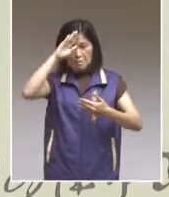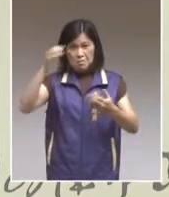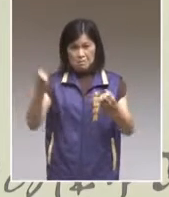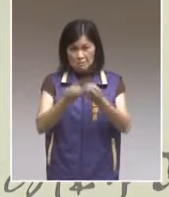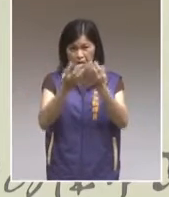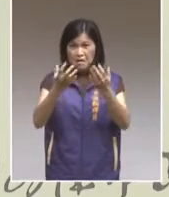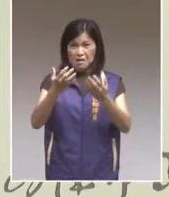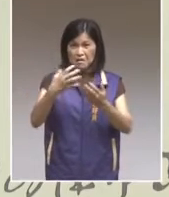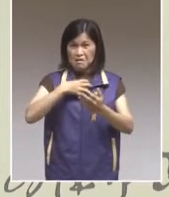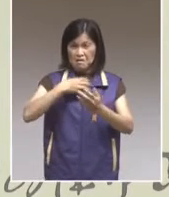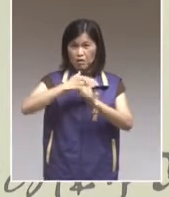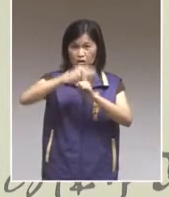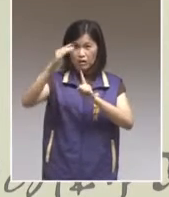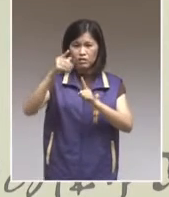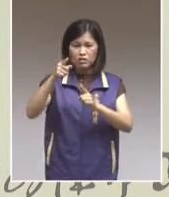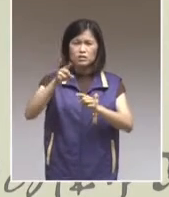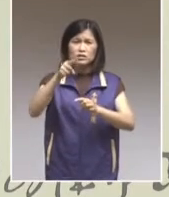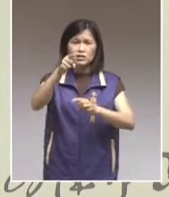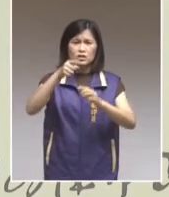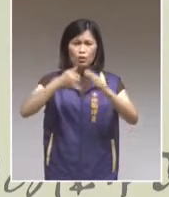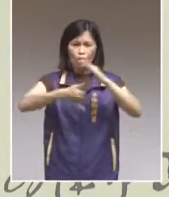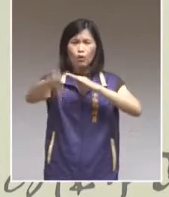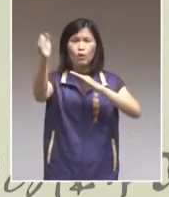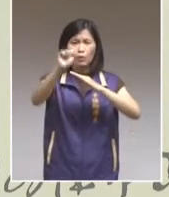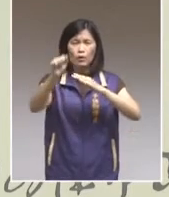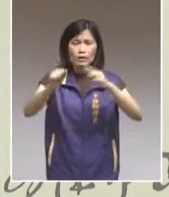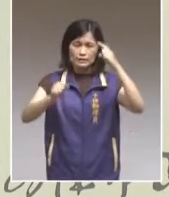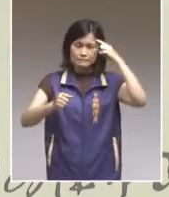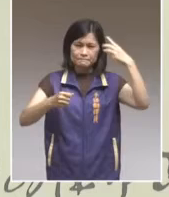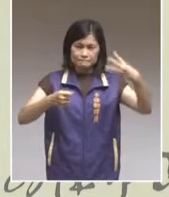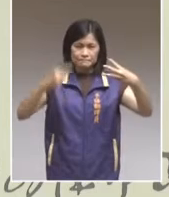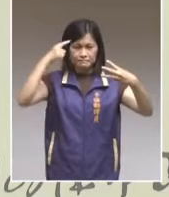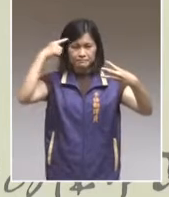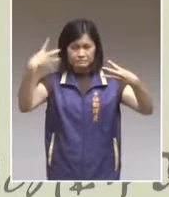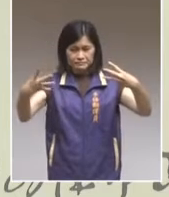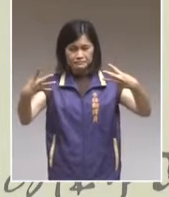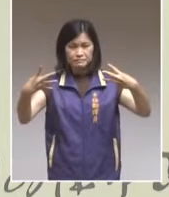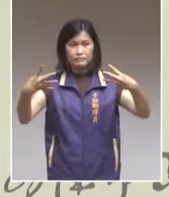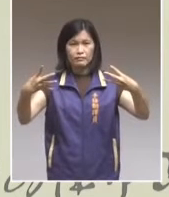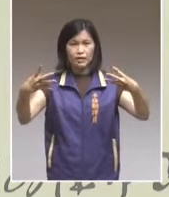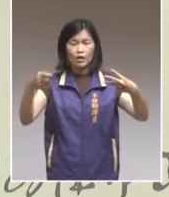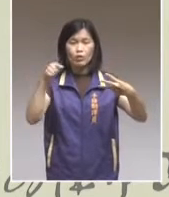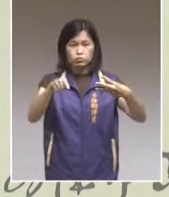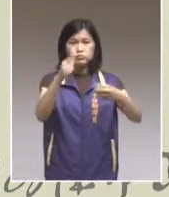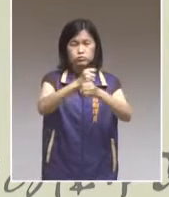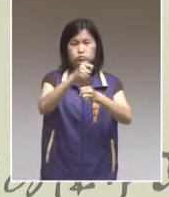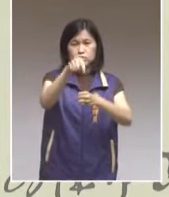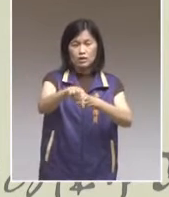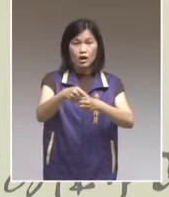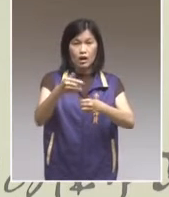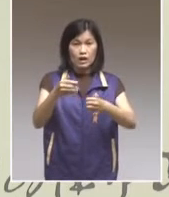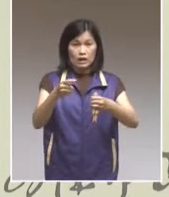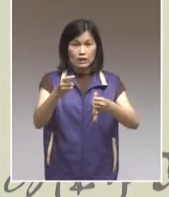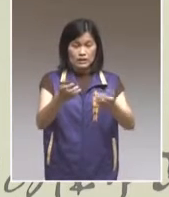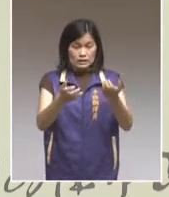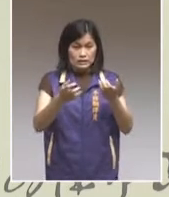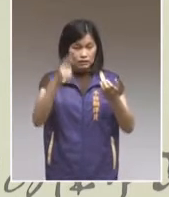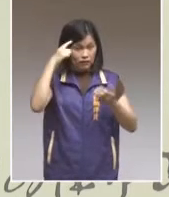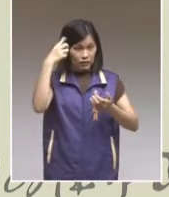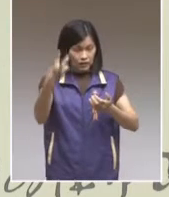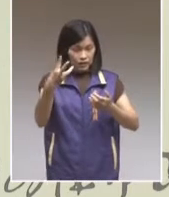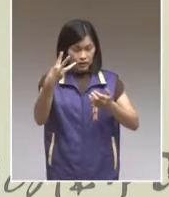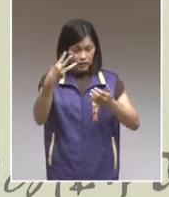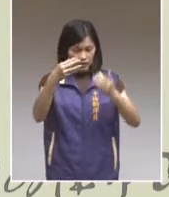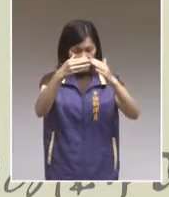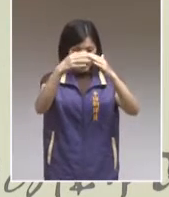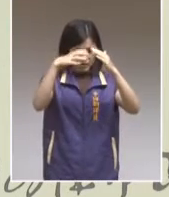高，所以你就不能出门嘛，就3+4，风险很高。那你前面的3天在家，